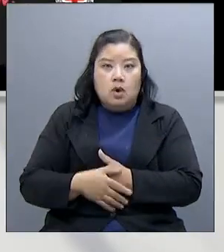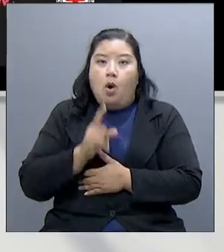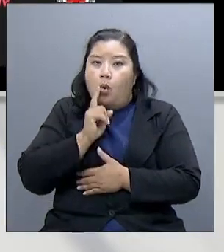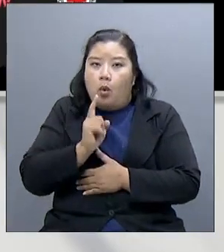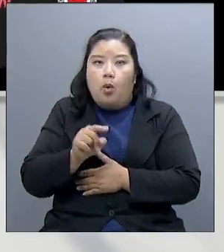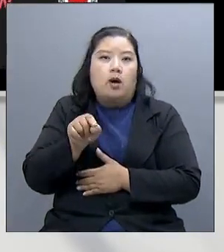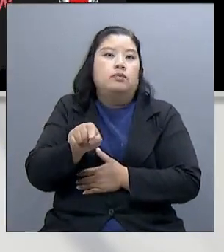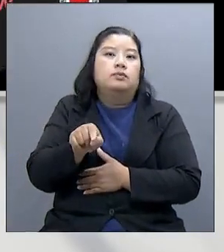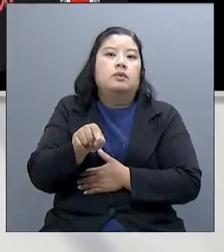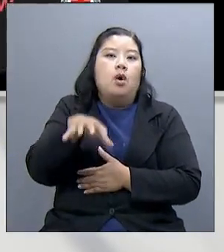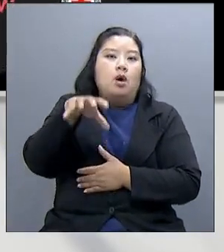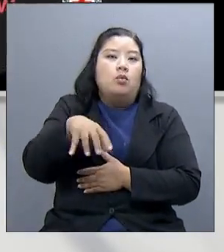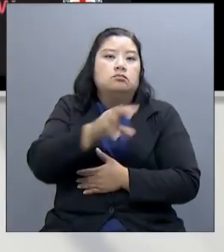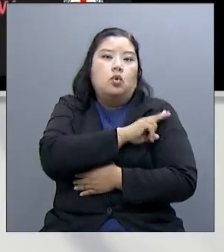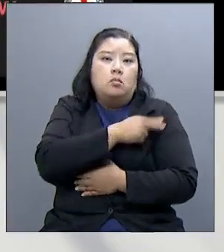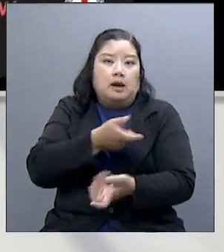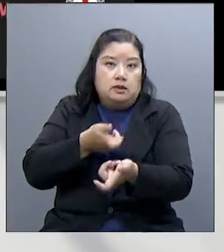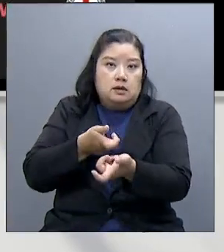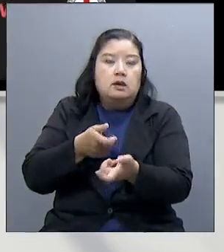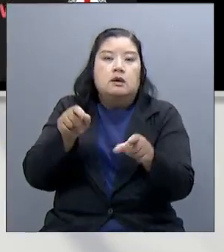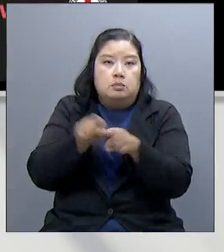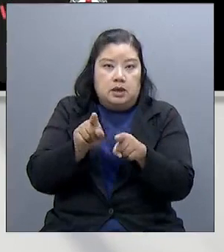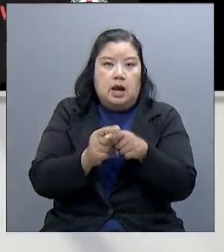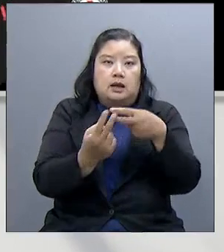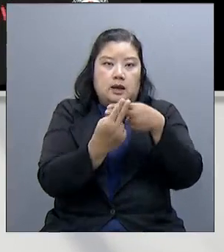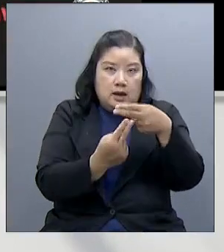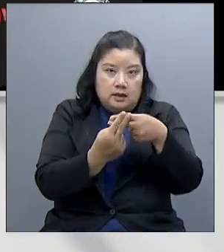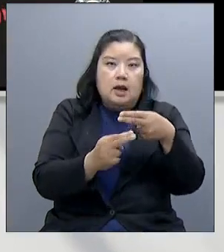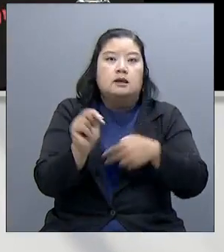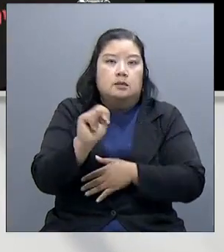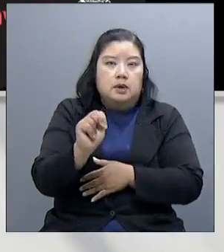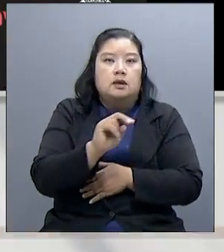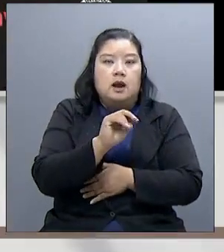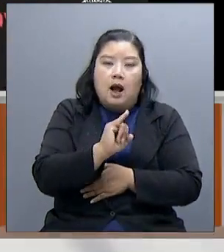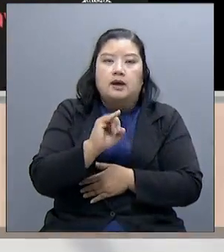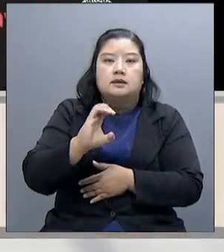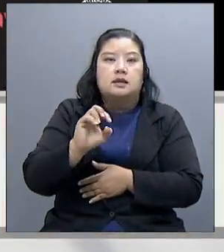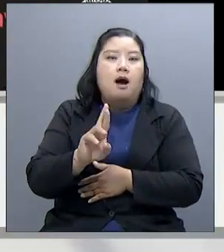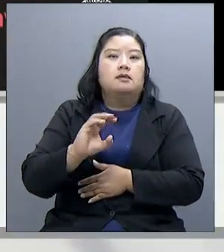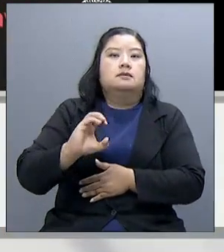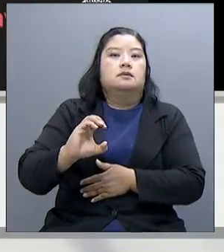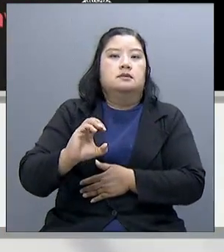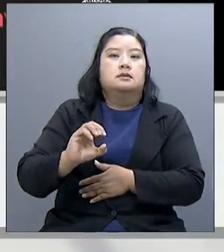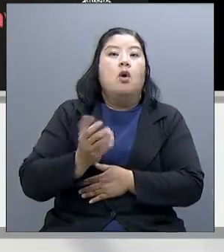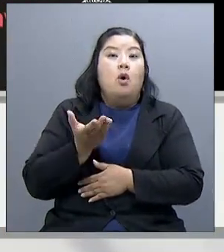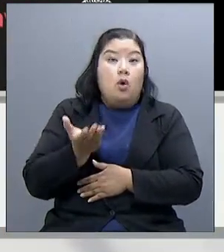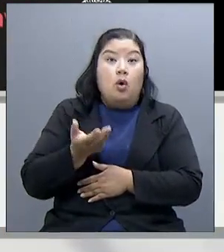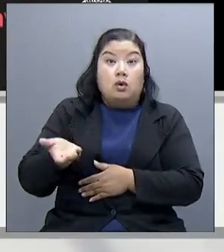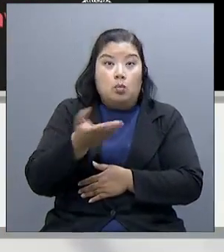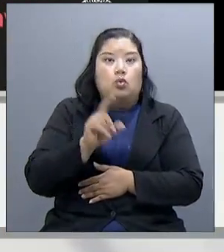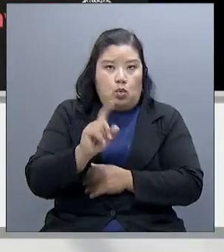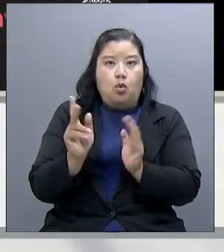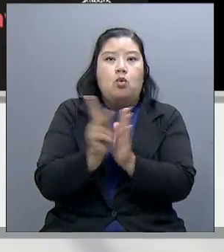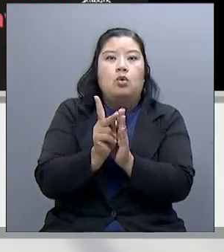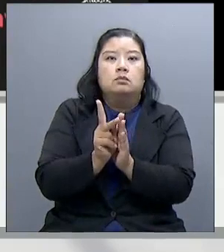ในทันทีค่ะไม่ว่าจะเป็นคณะกรรมการกาชาดสากลหรือ ICRC ออกมาเรียกร้องให้ทุกฝ่ายต้องปฏิบัติตาม